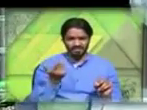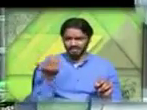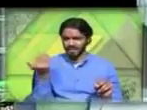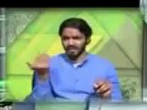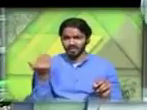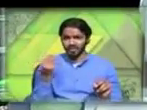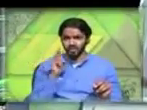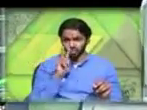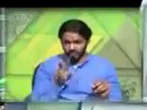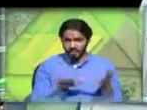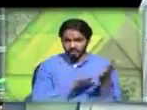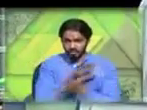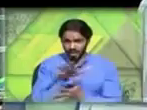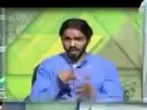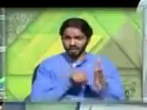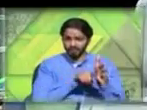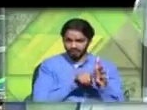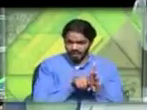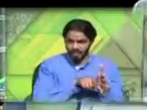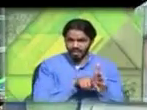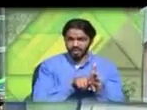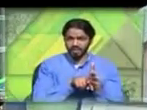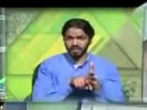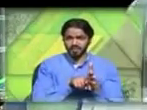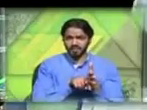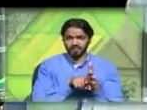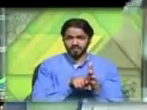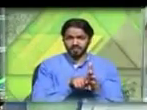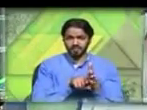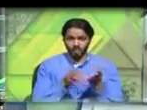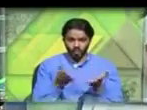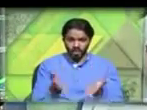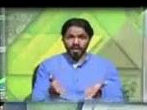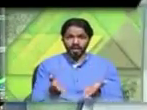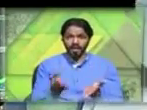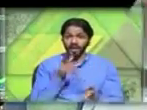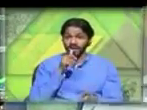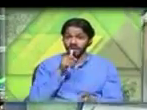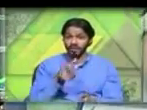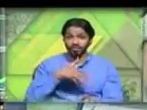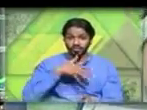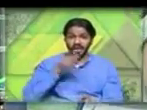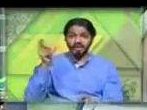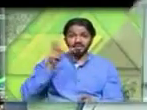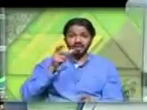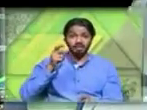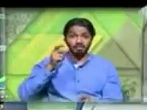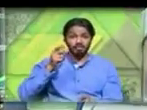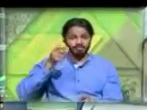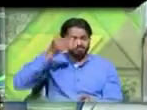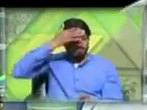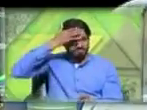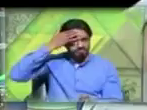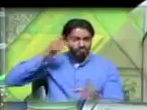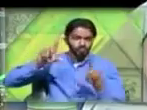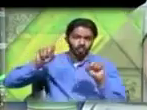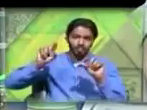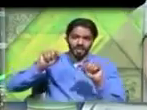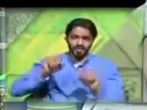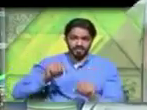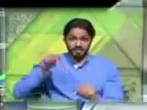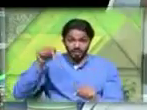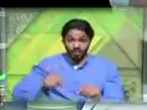عشان بقول لحضرتك عز في زماننا التجرد والعدل